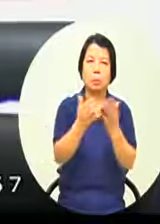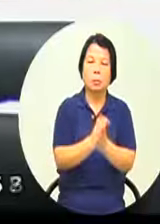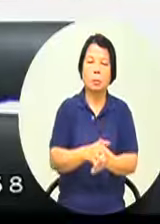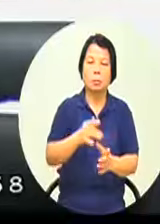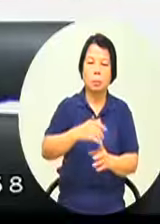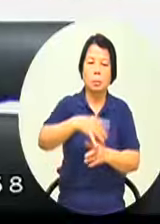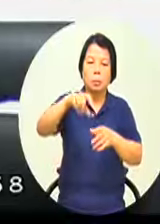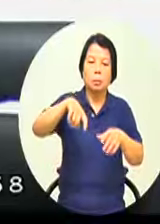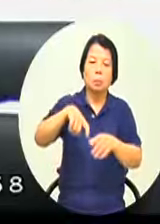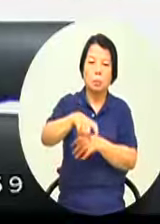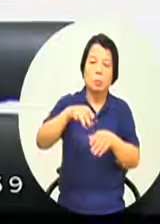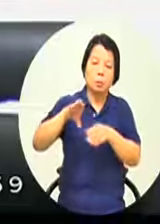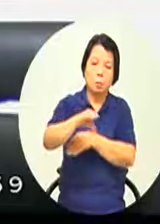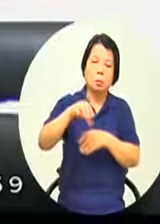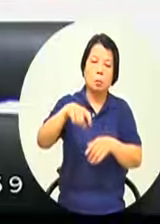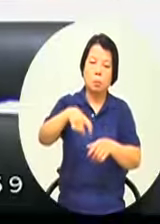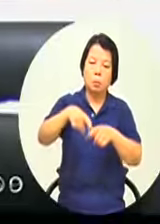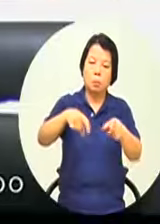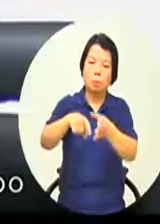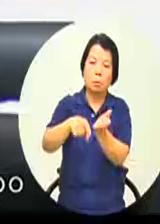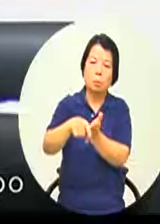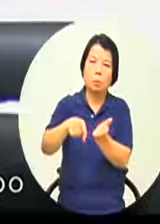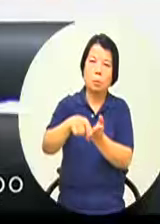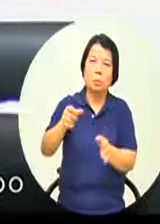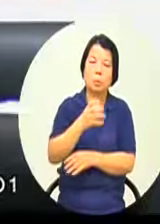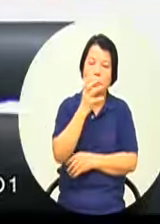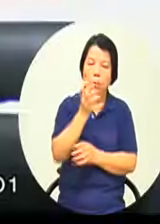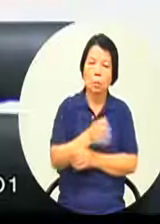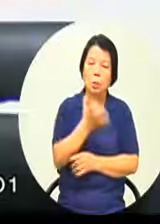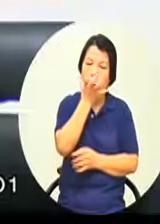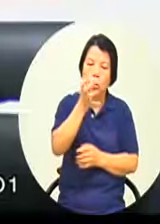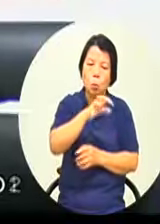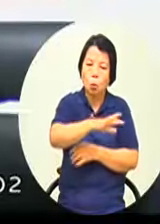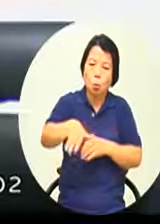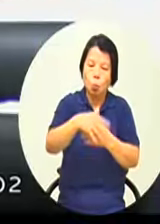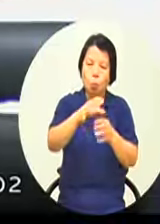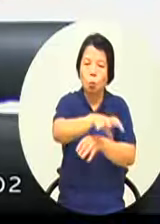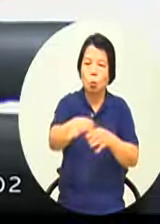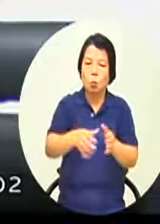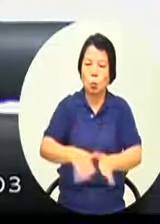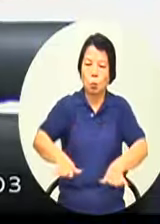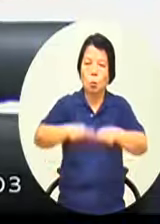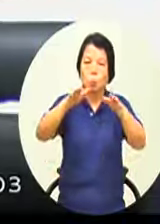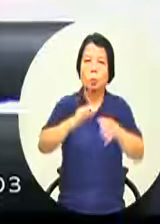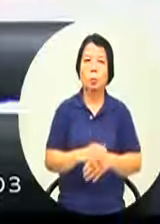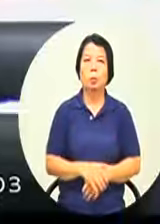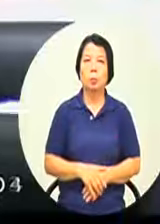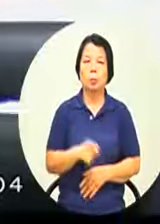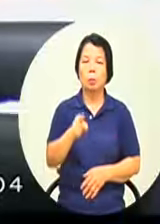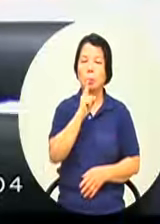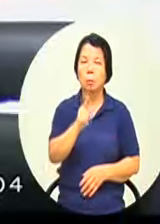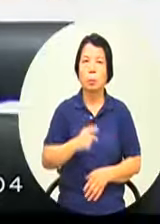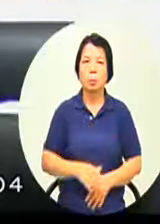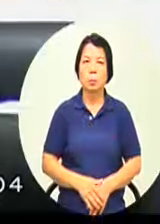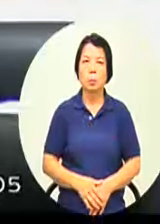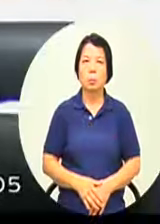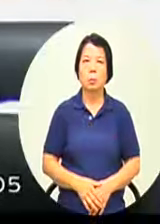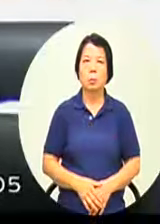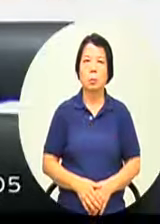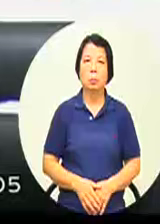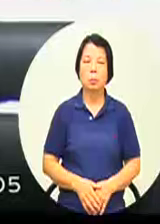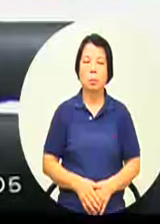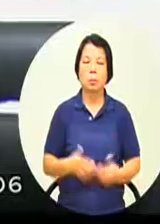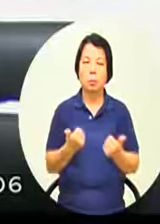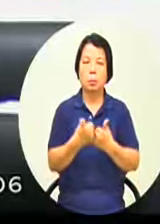轮胎高，我们盐城区到处淹水。那么你说，议